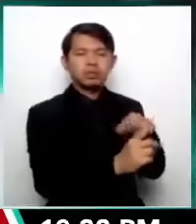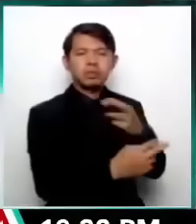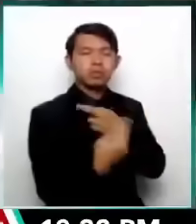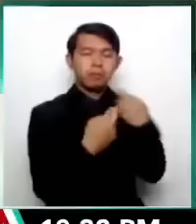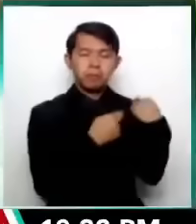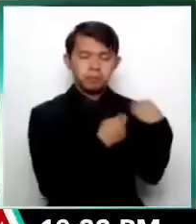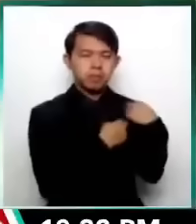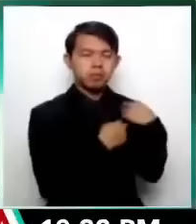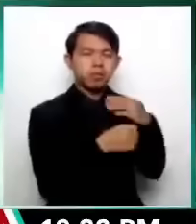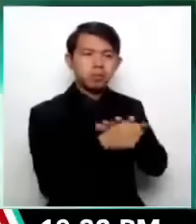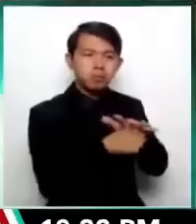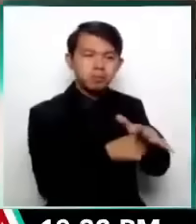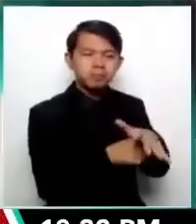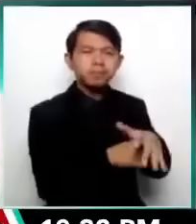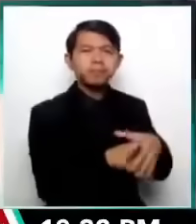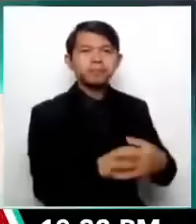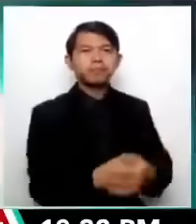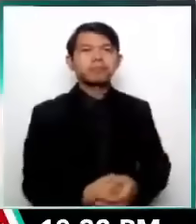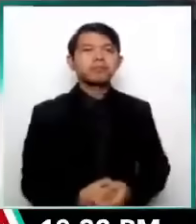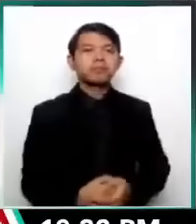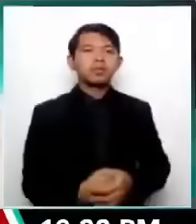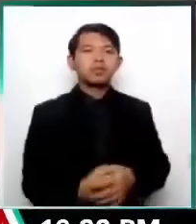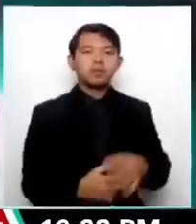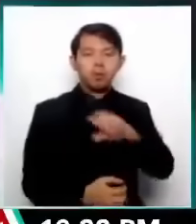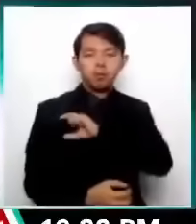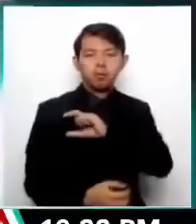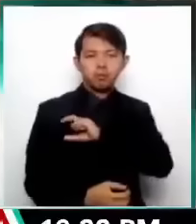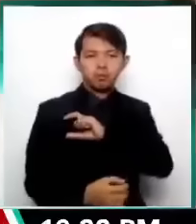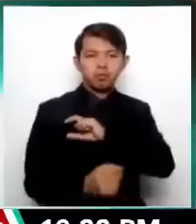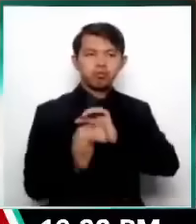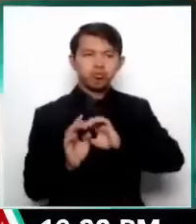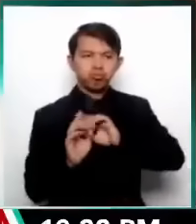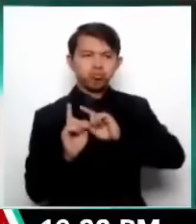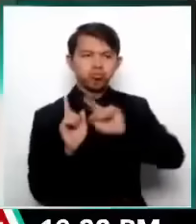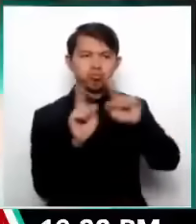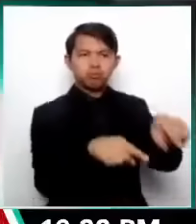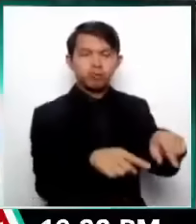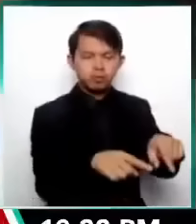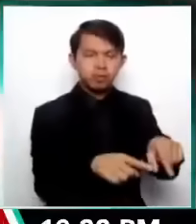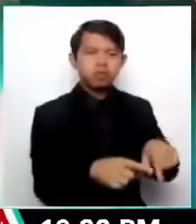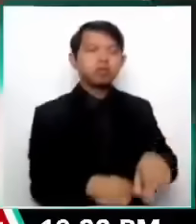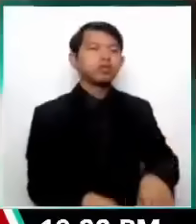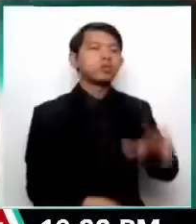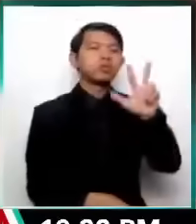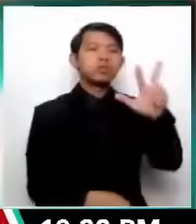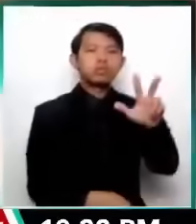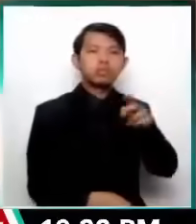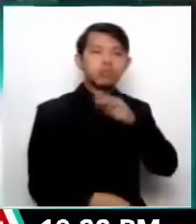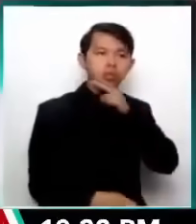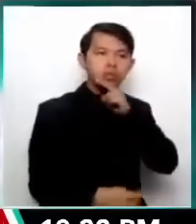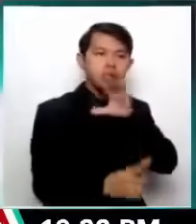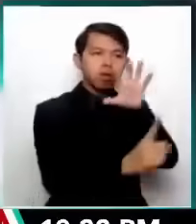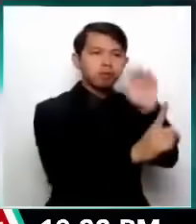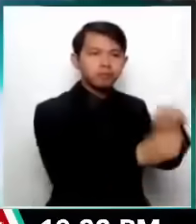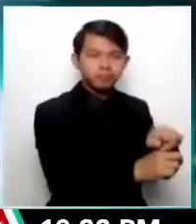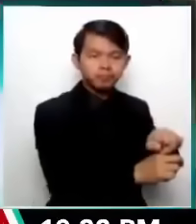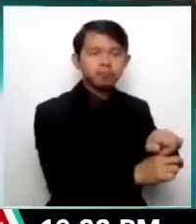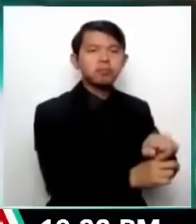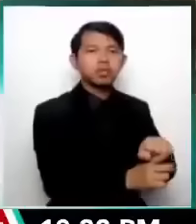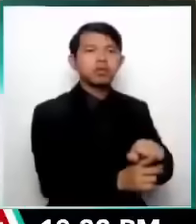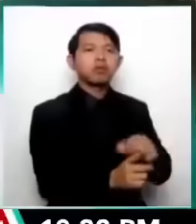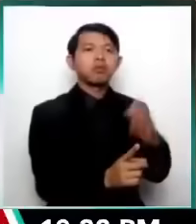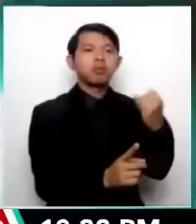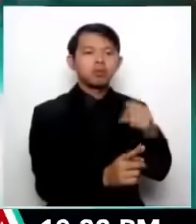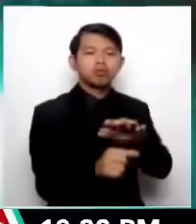12th Street sa Port Area, Maynila, kung saan nakatira ang tatlong suspect na gumahasa umano at nagkulong sa magkaibigang biktima na edad 13